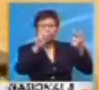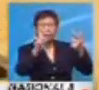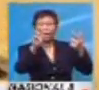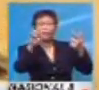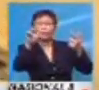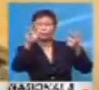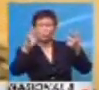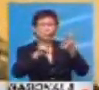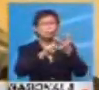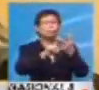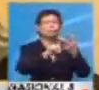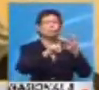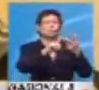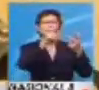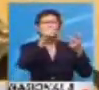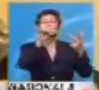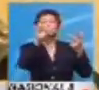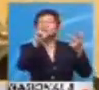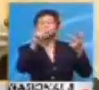mereka